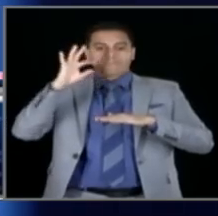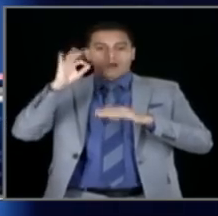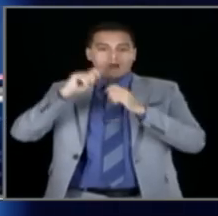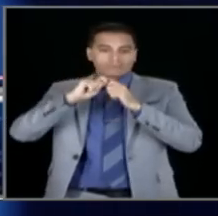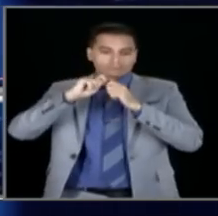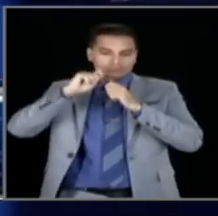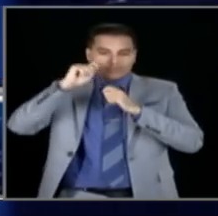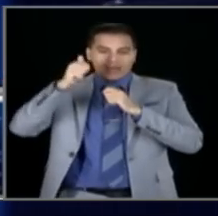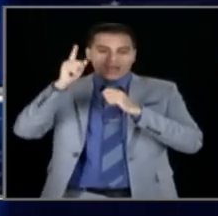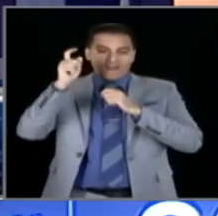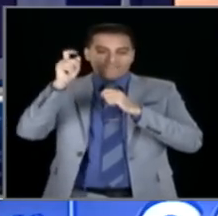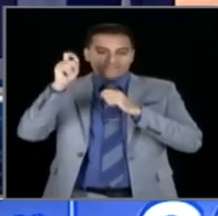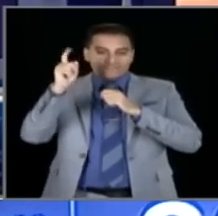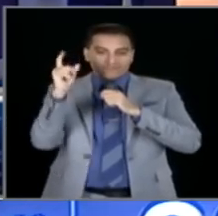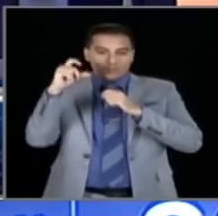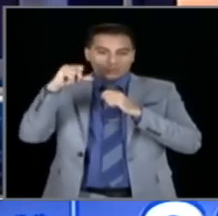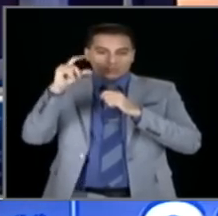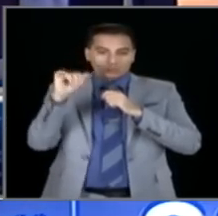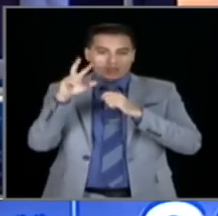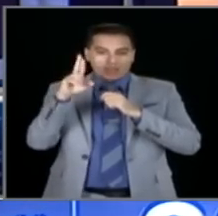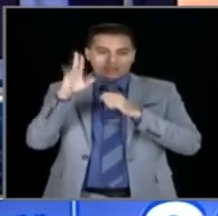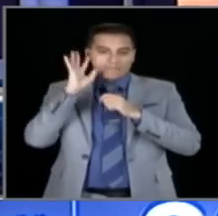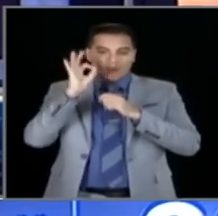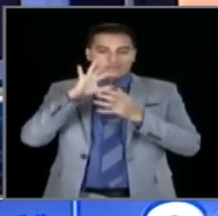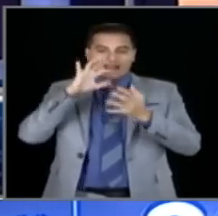ارتفاعها بيوصل لحوالي 5 كيلومتر،